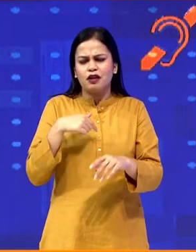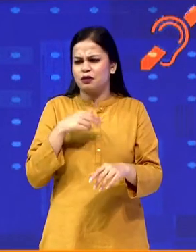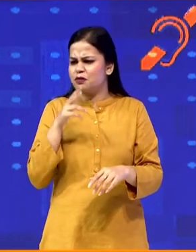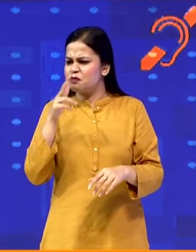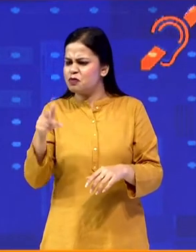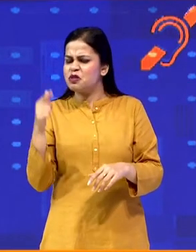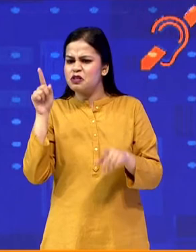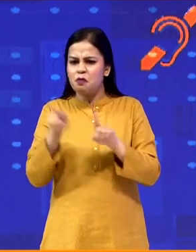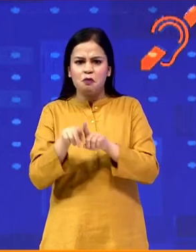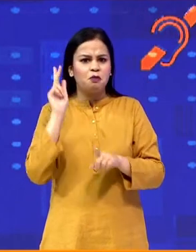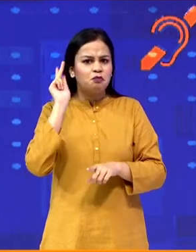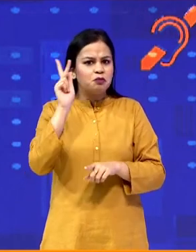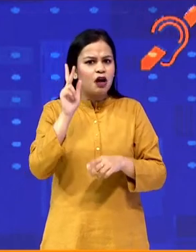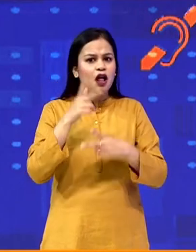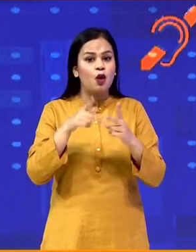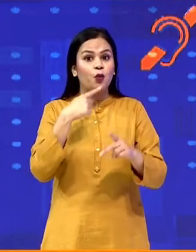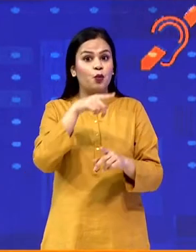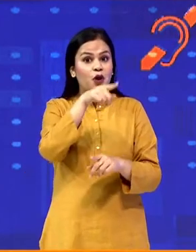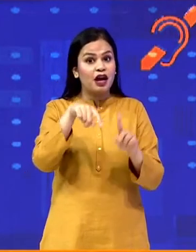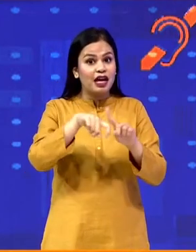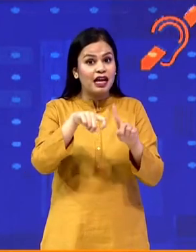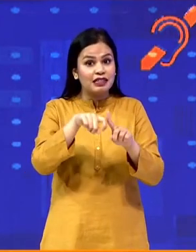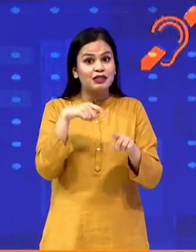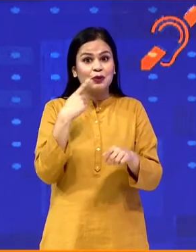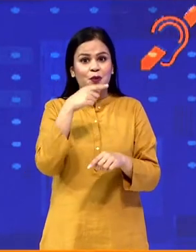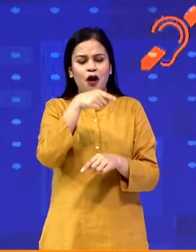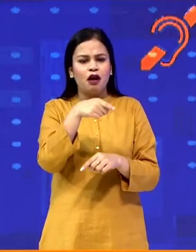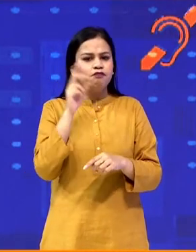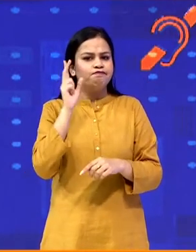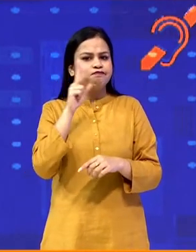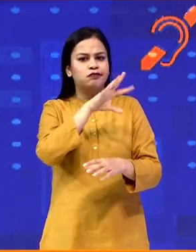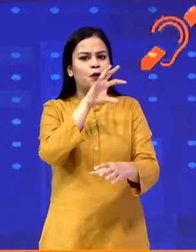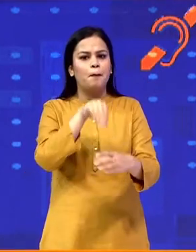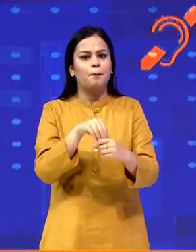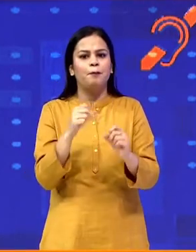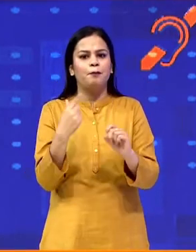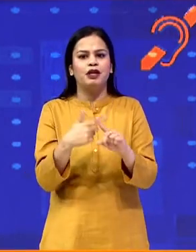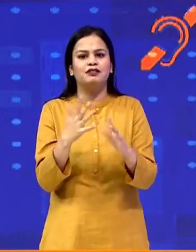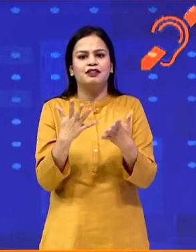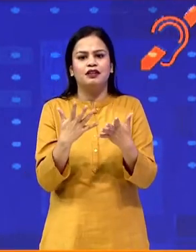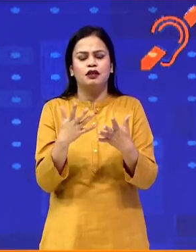कंपांड के लिए आप केसरी जी तो बिचारे कंपेयर वाले थे नहीं आपने